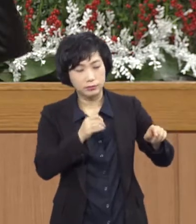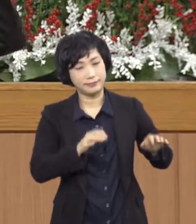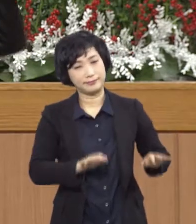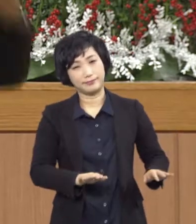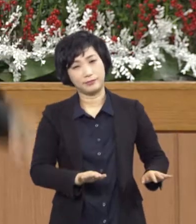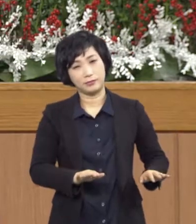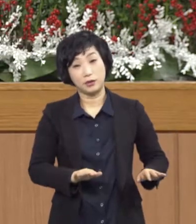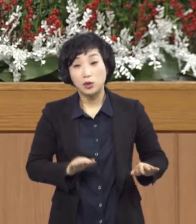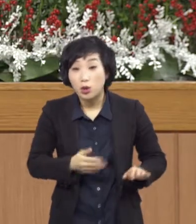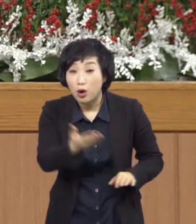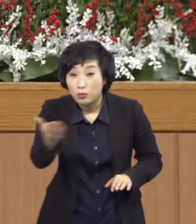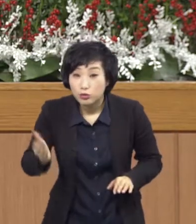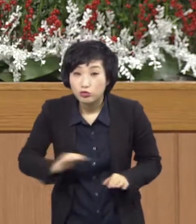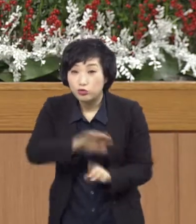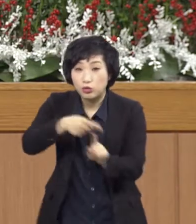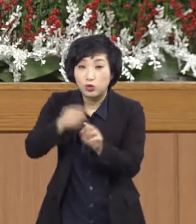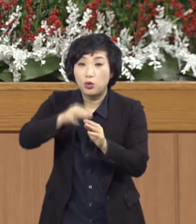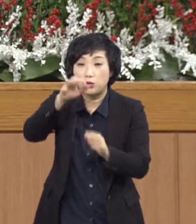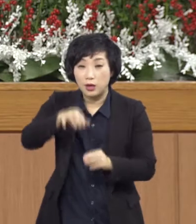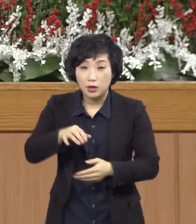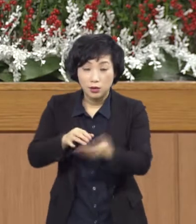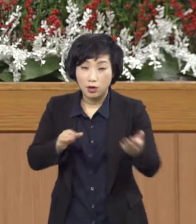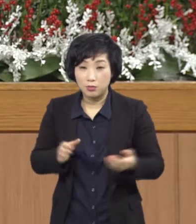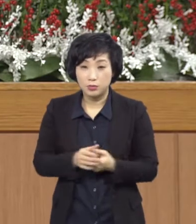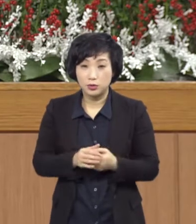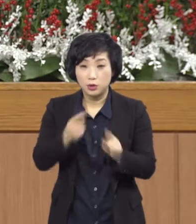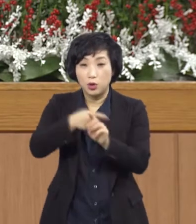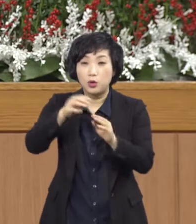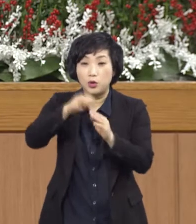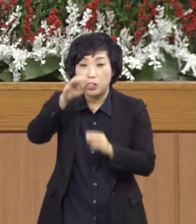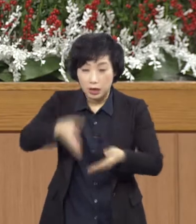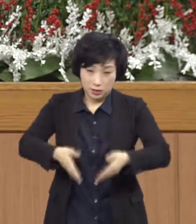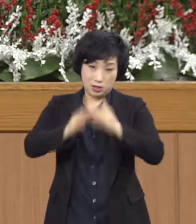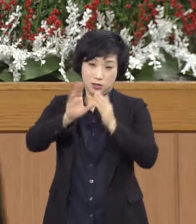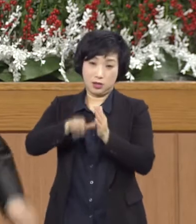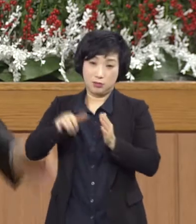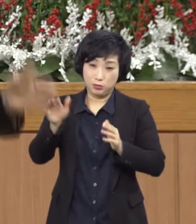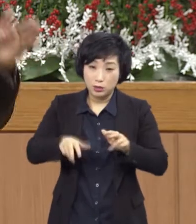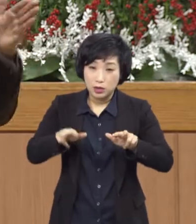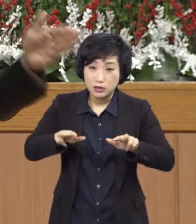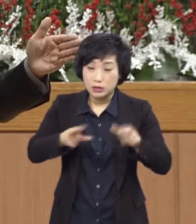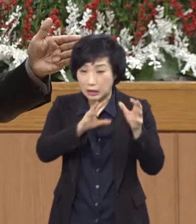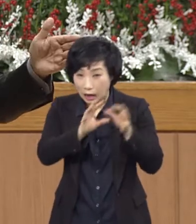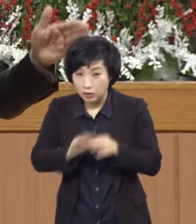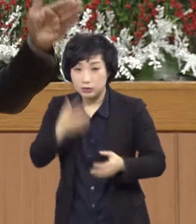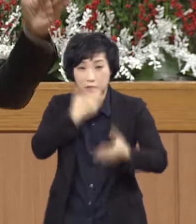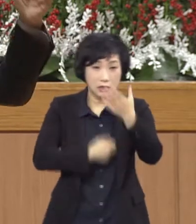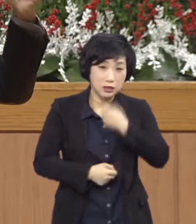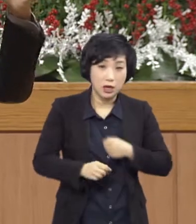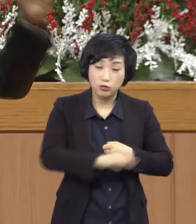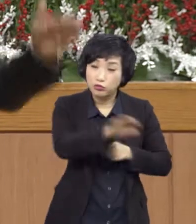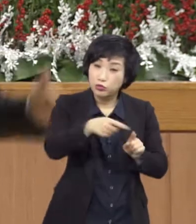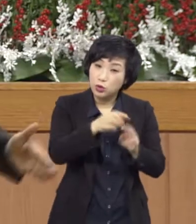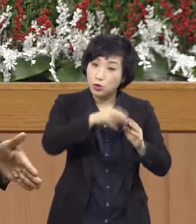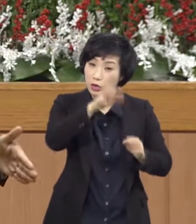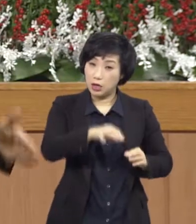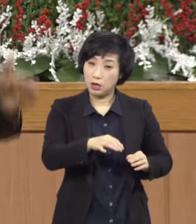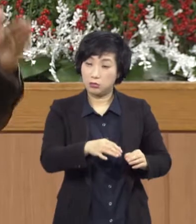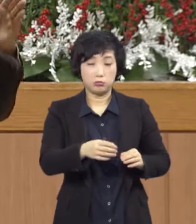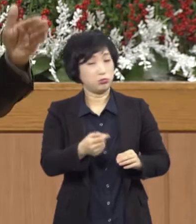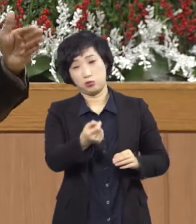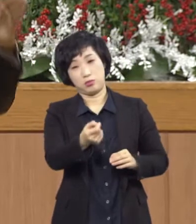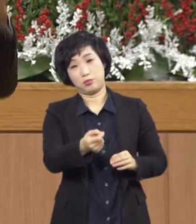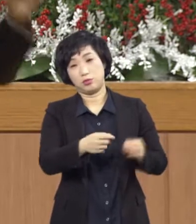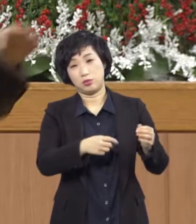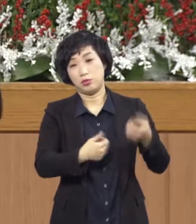우리 교회는 교회 시작하면서부터 산타 우리 교회 발 못 디뎌요. 흰